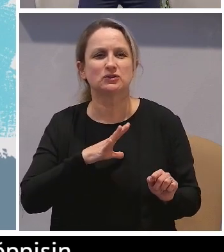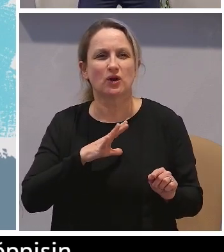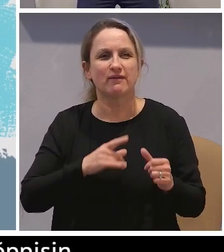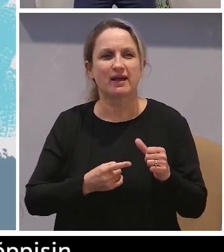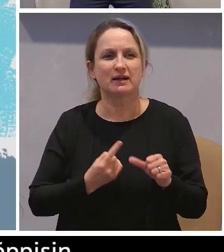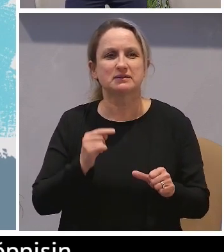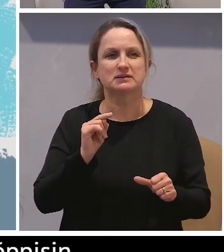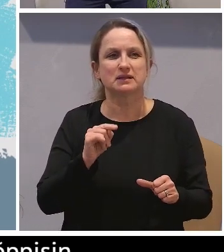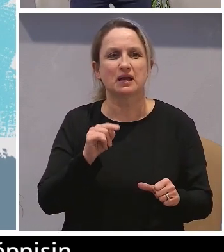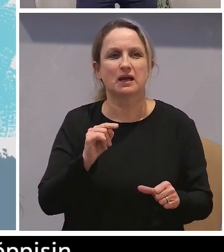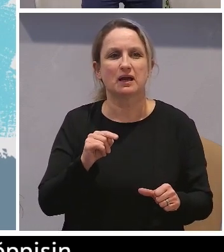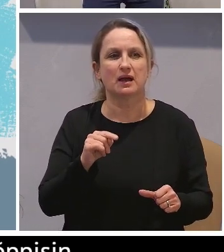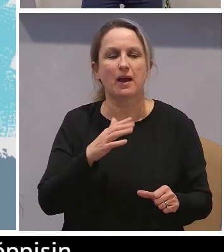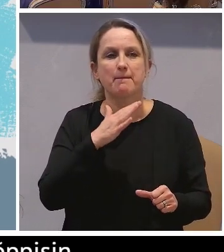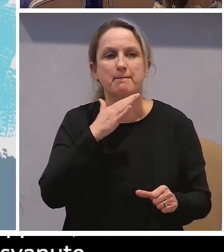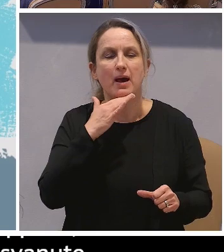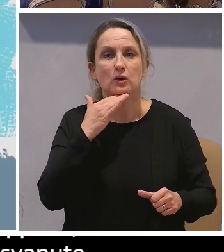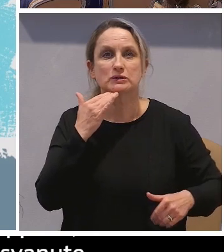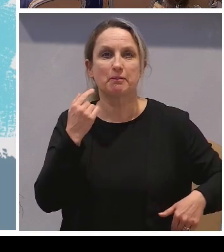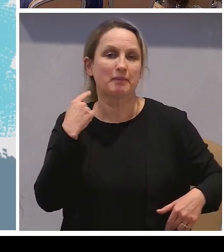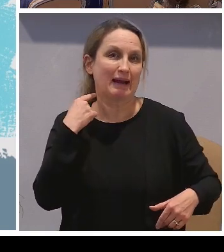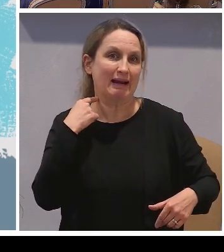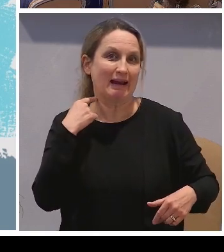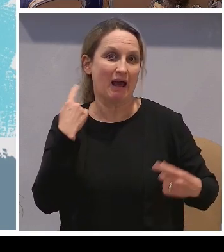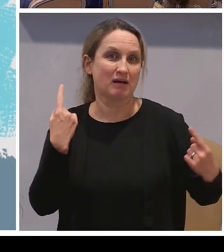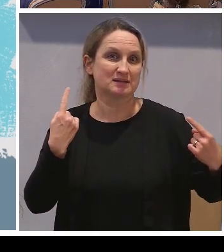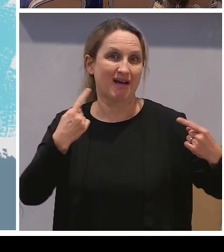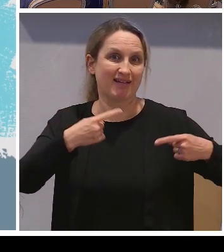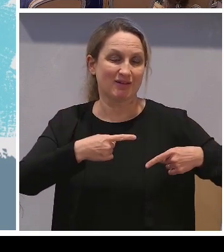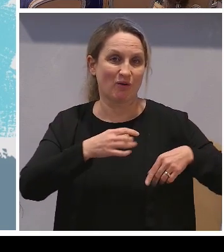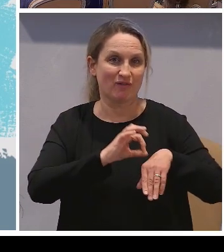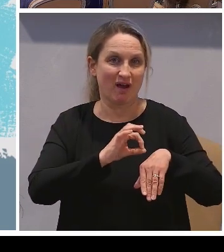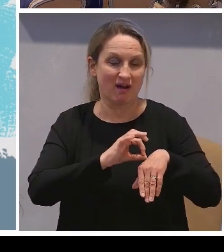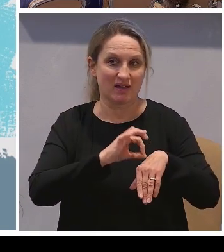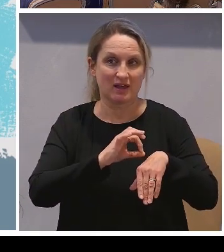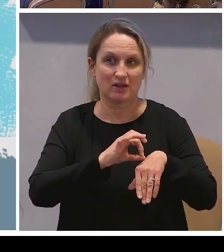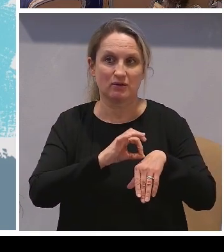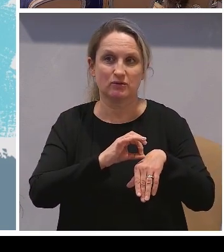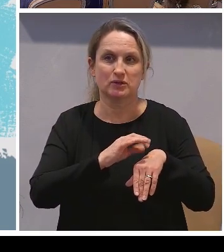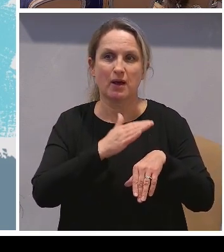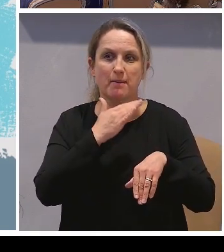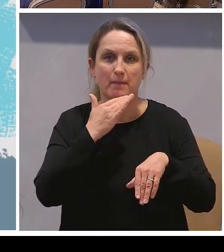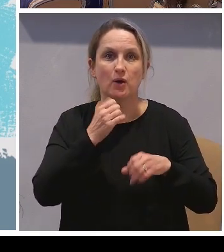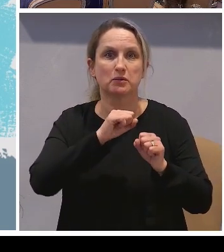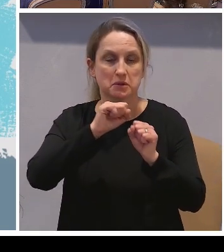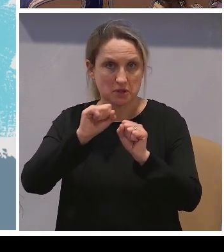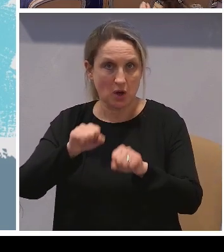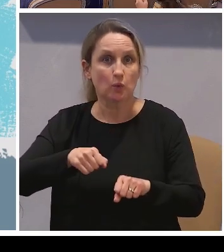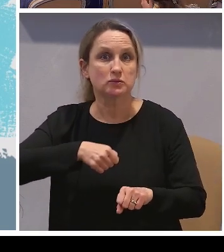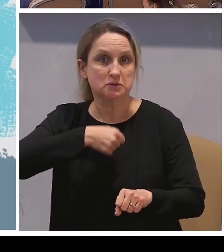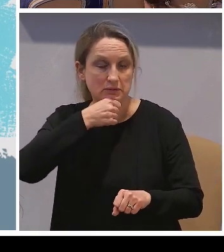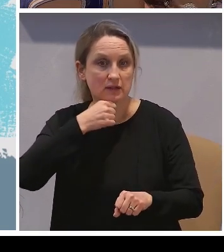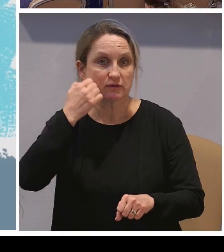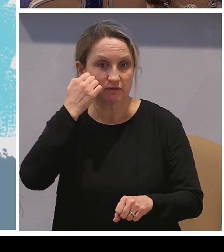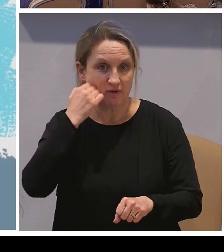get väga to paljud see them spinaalse because those lihasatroofiaga, patients won't make it that mis on far. kolmega, inimesed jõudsid täiskasvanute Uh,